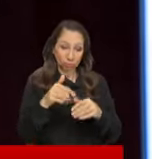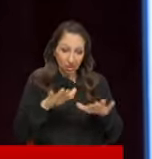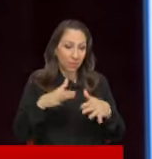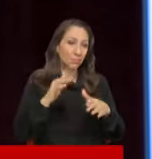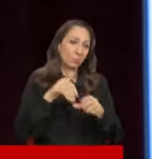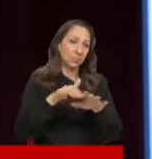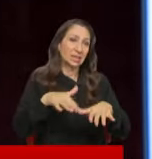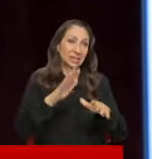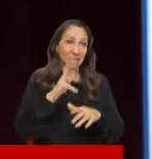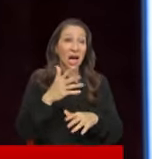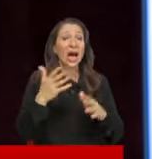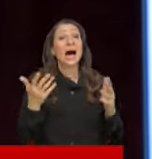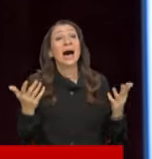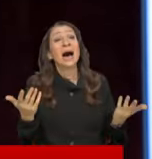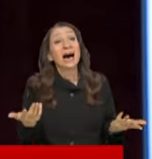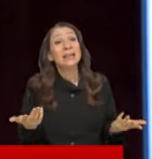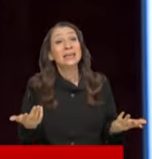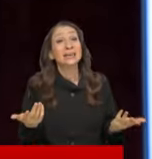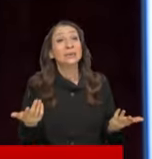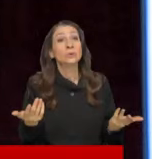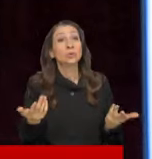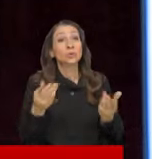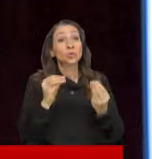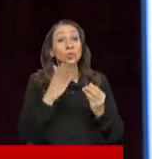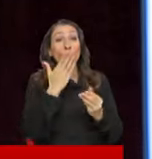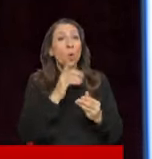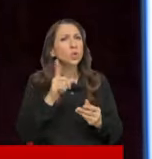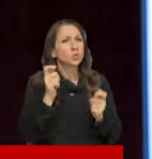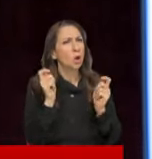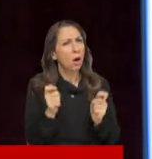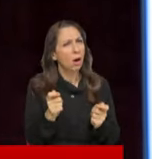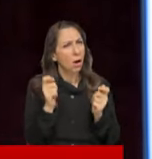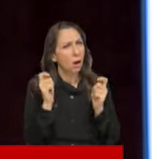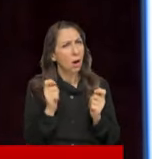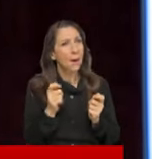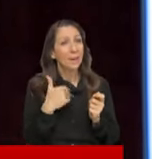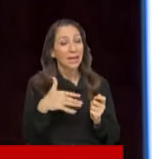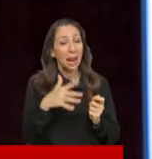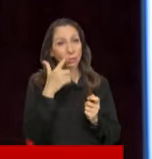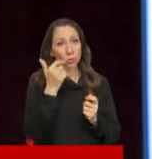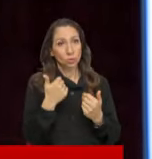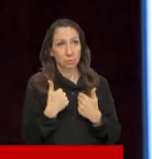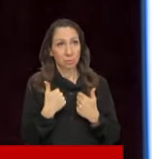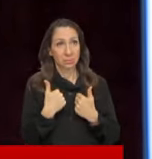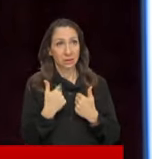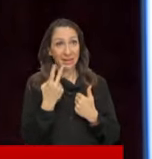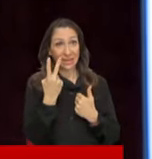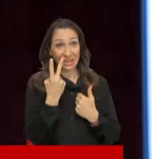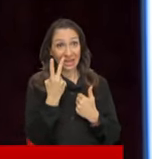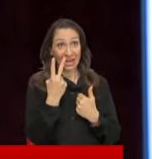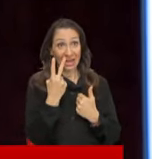tabii artık Eee çocuk okutmak çok çok zor Ben genel müdürüm iki